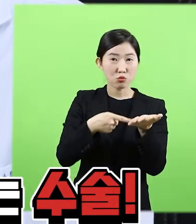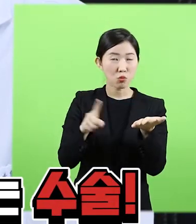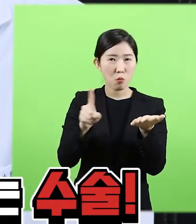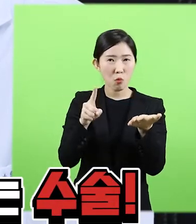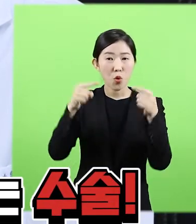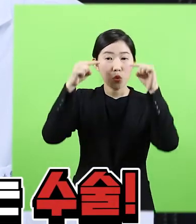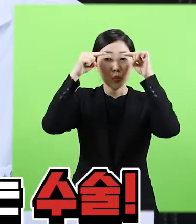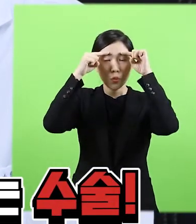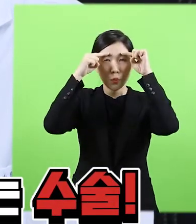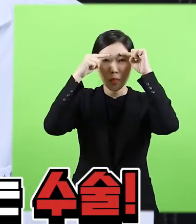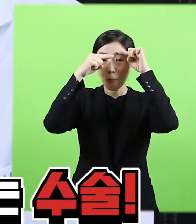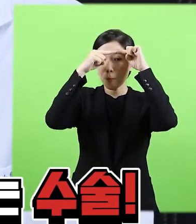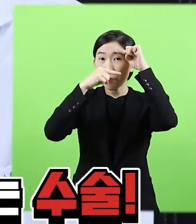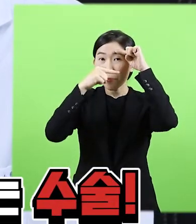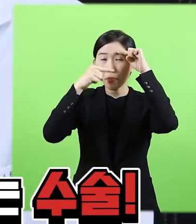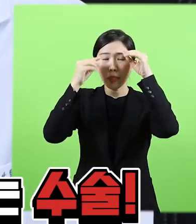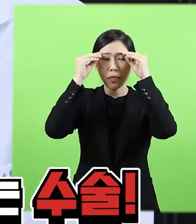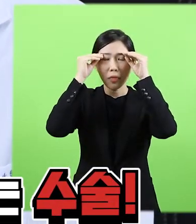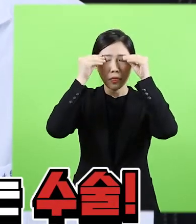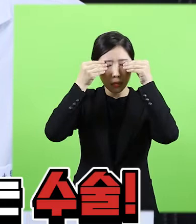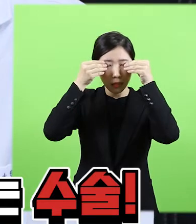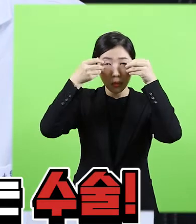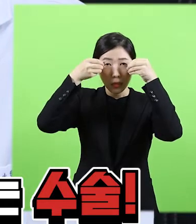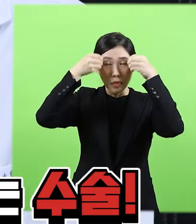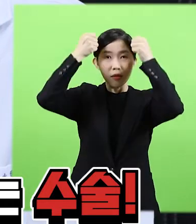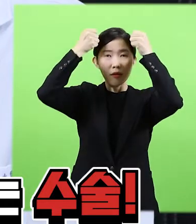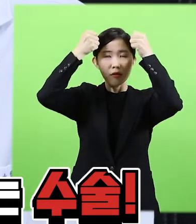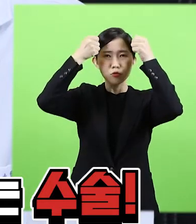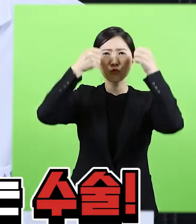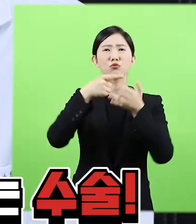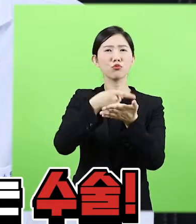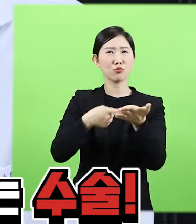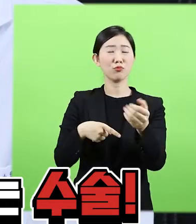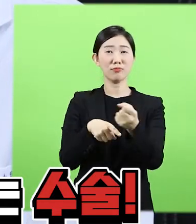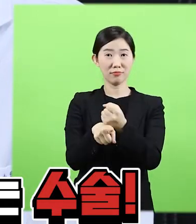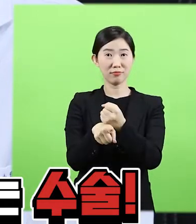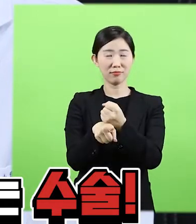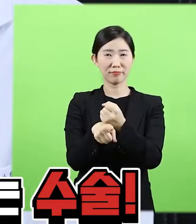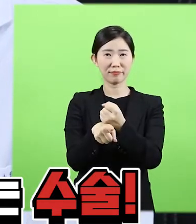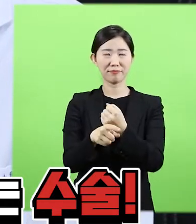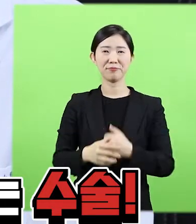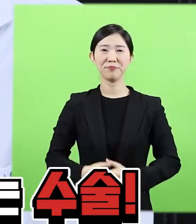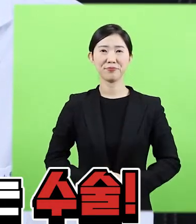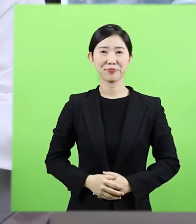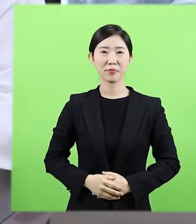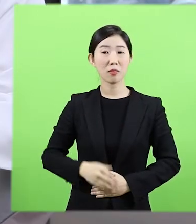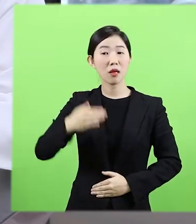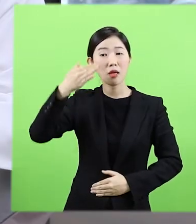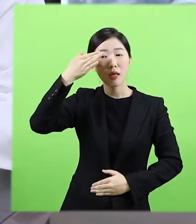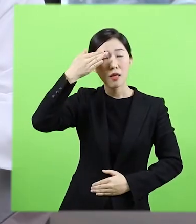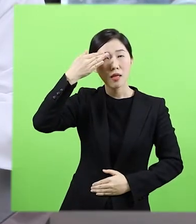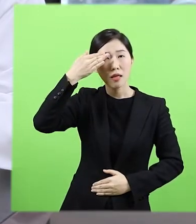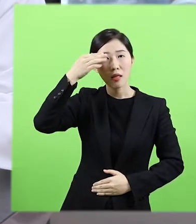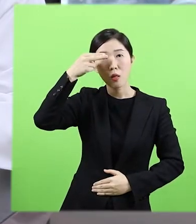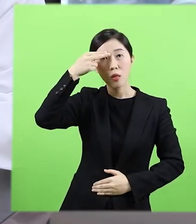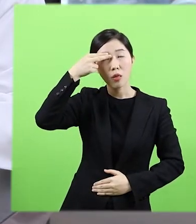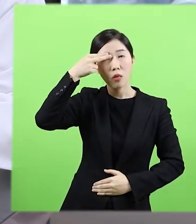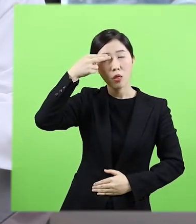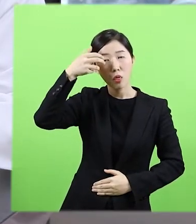상안검거상술은 눈썹 밑에서 처진 눈꺼풀을 올려주는 수술을 얘기한 것입니다. 즉